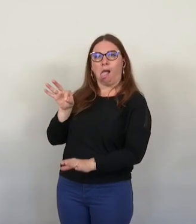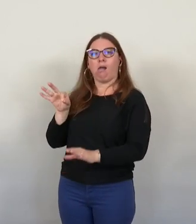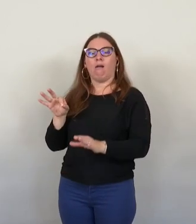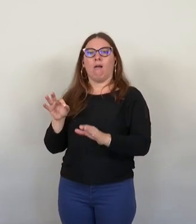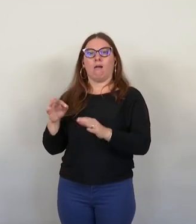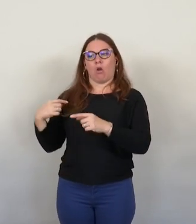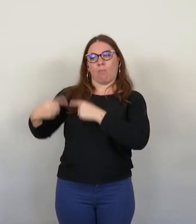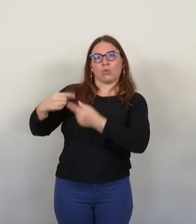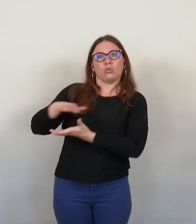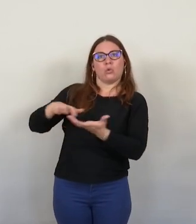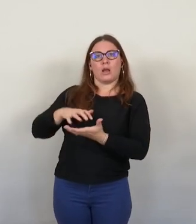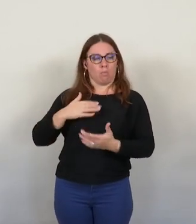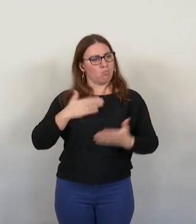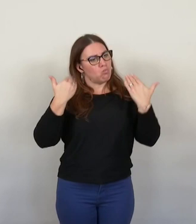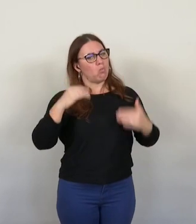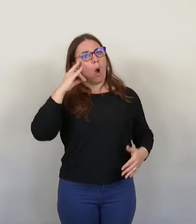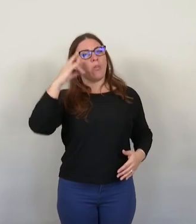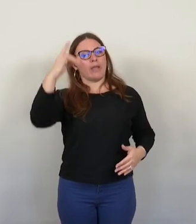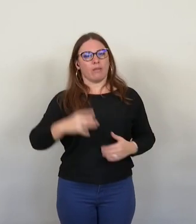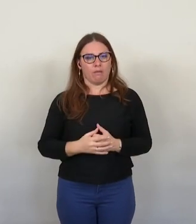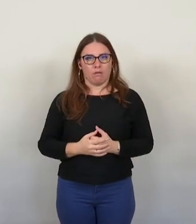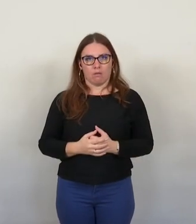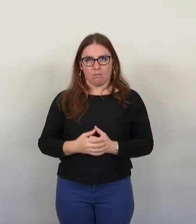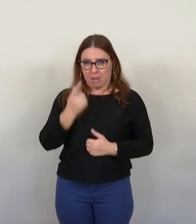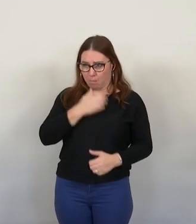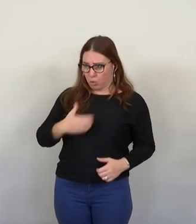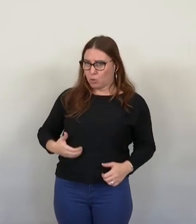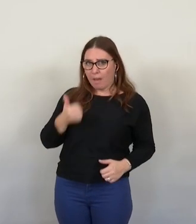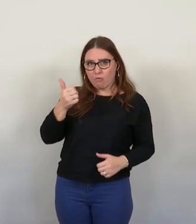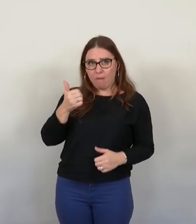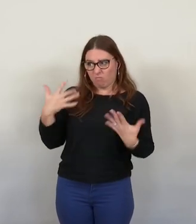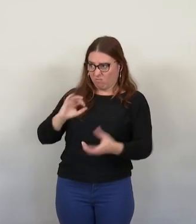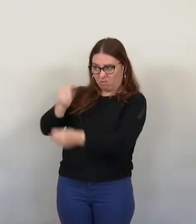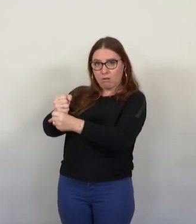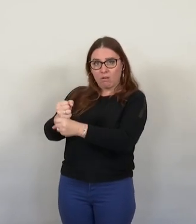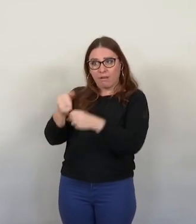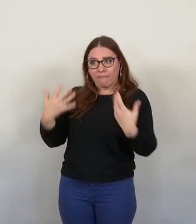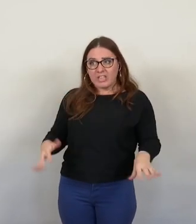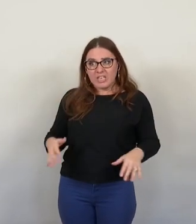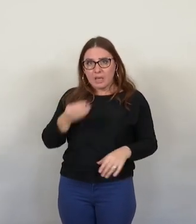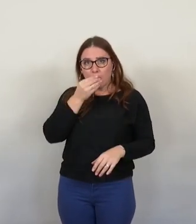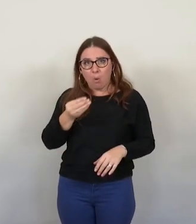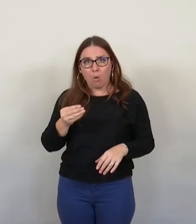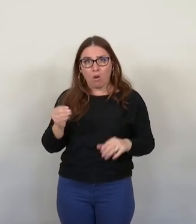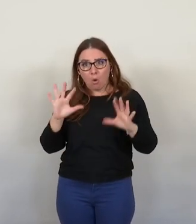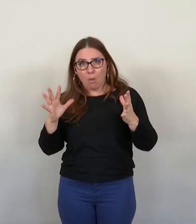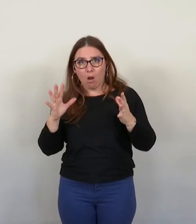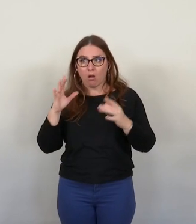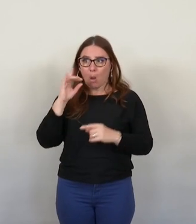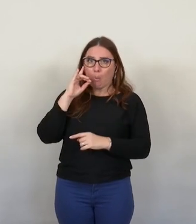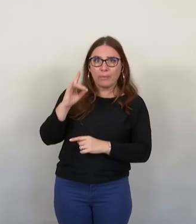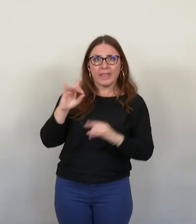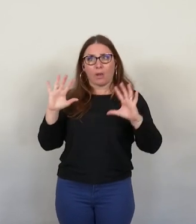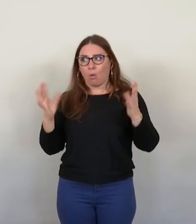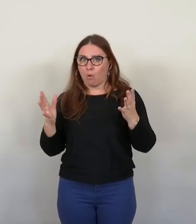vous seriez un honnête homme mais enfin Monsieur le Maire vous êtes condamné ce n'est pas vous qui jugez l'atteinte à la probité c'est le